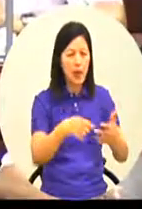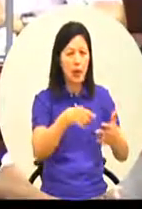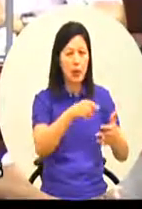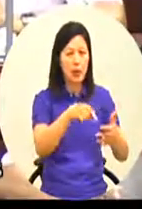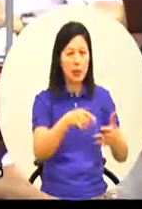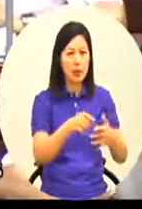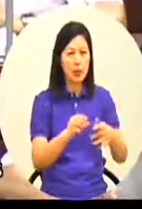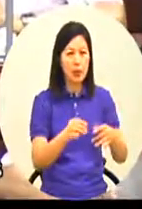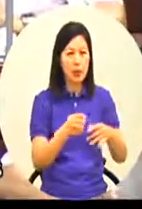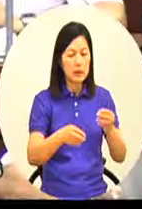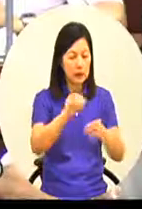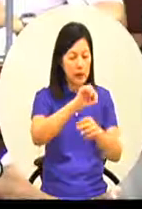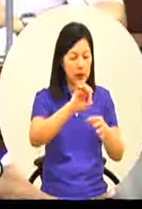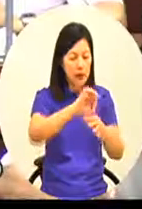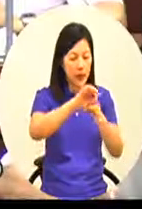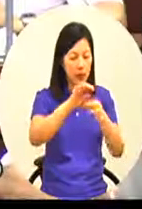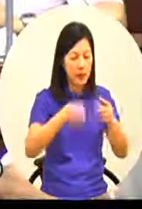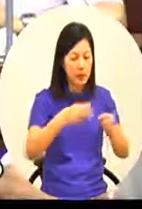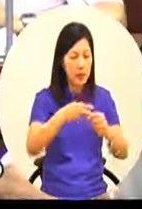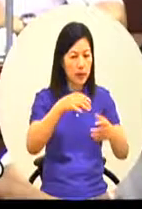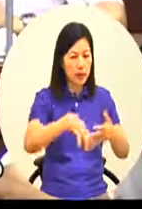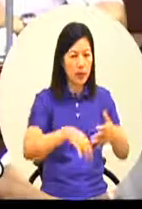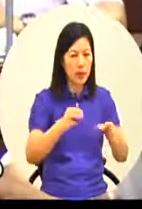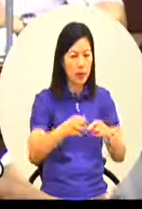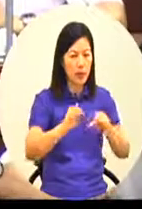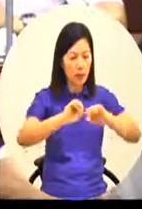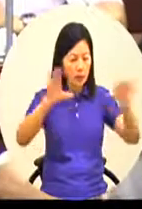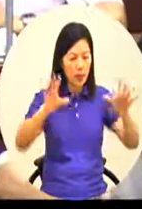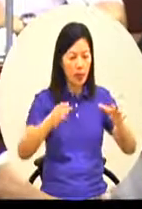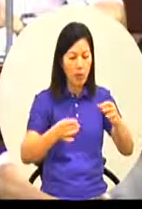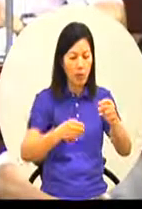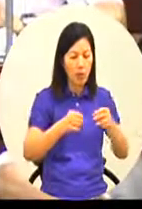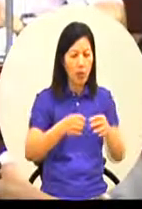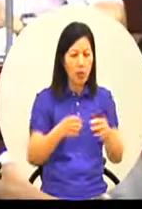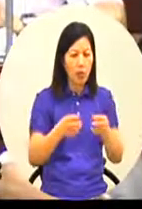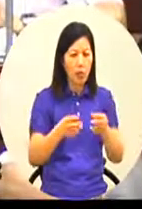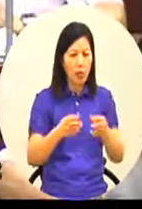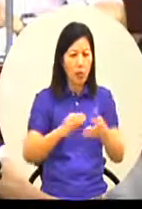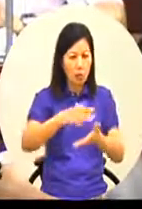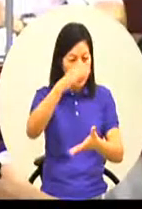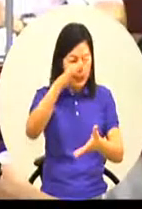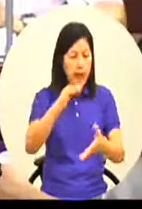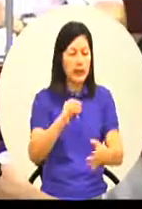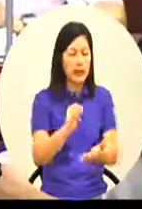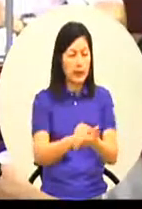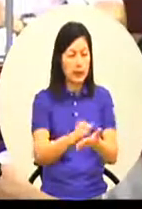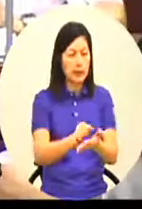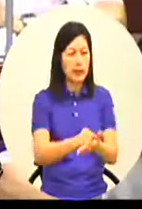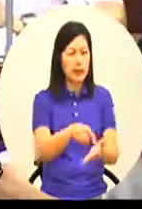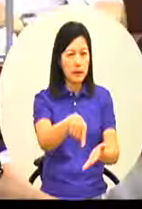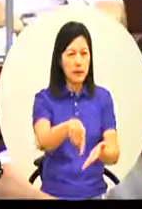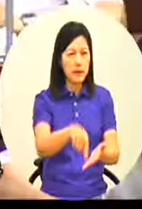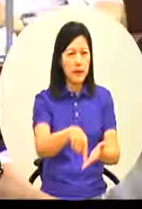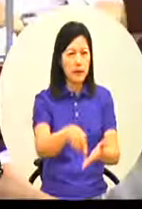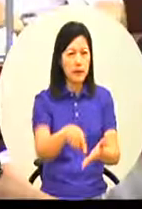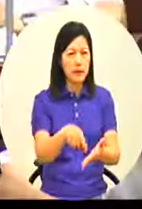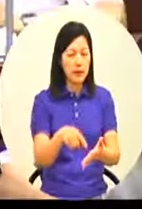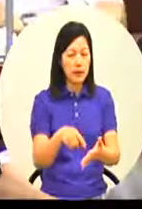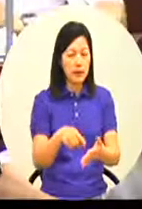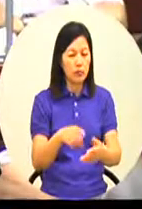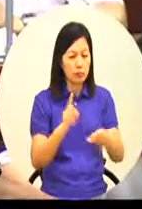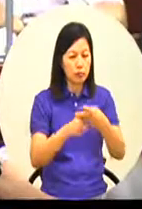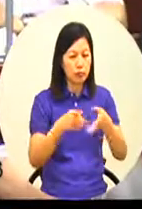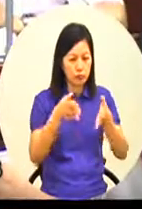于3年公告限值的条幅的一个累计哈，累计，好，这个是主要调整